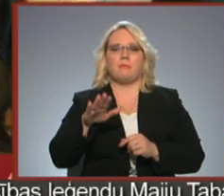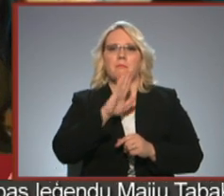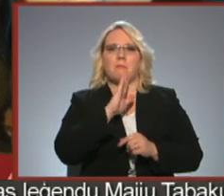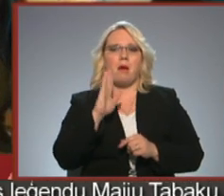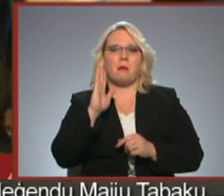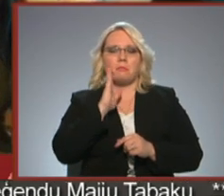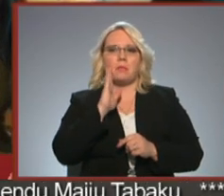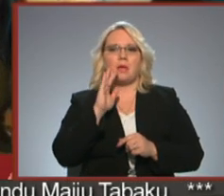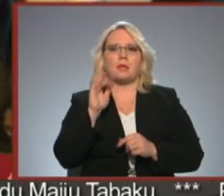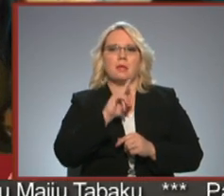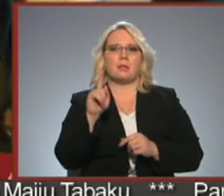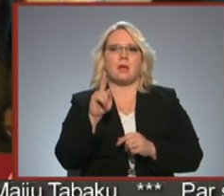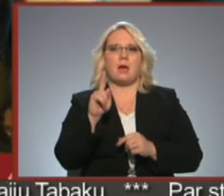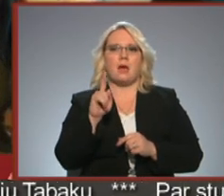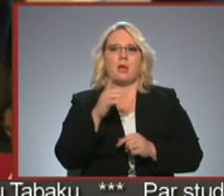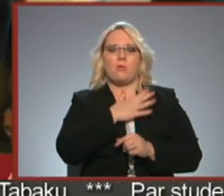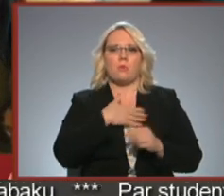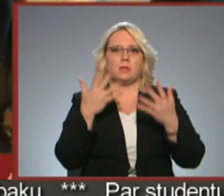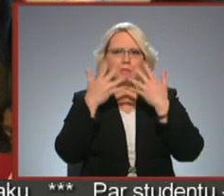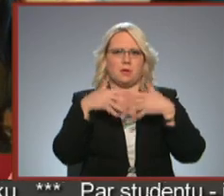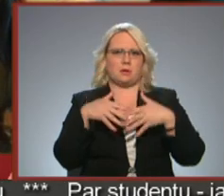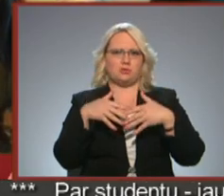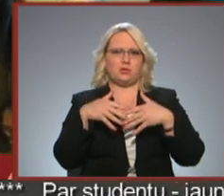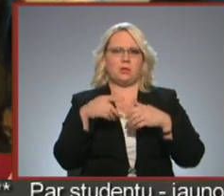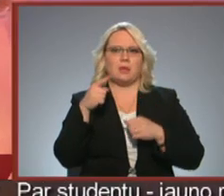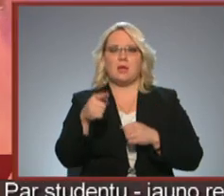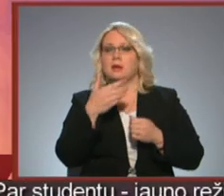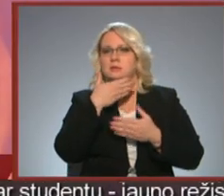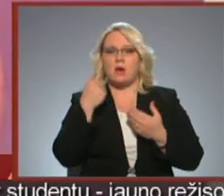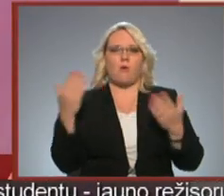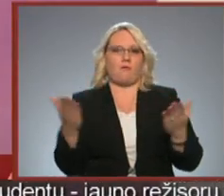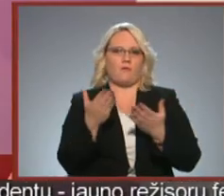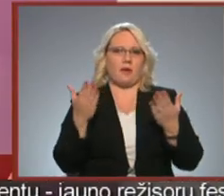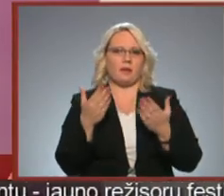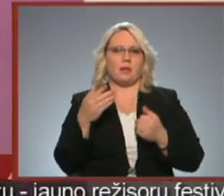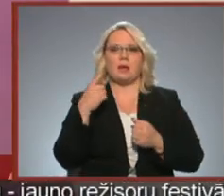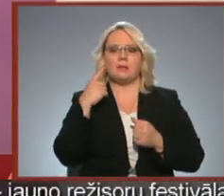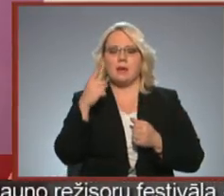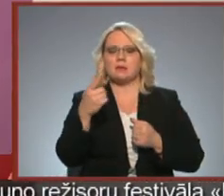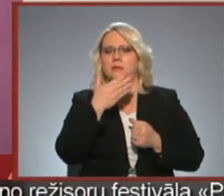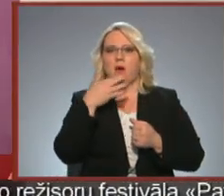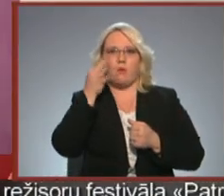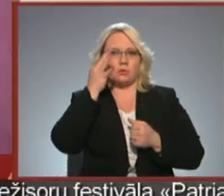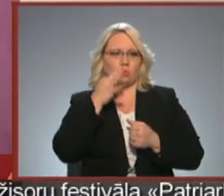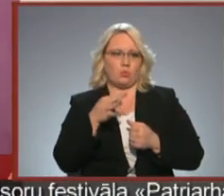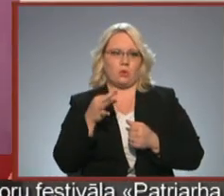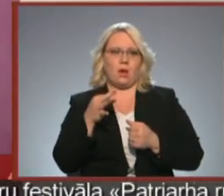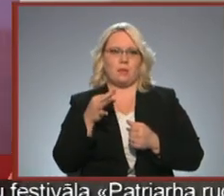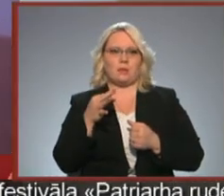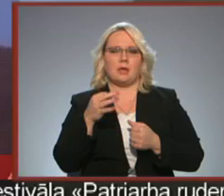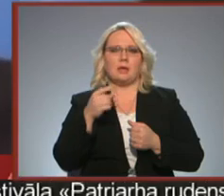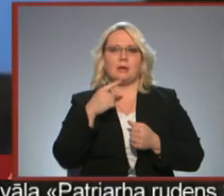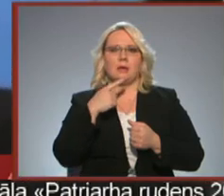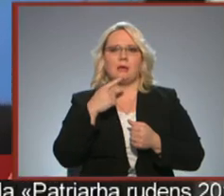ka tā mātišķība ir ārkārtīgi sarežģīta, ka tas nav viegli, ka tas nav cukurēni, ka